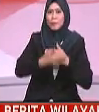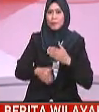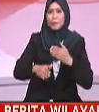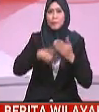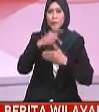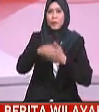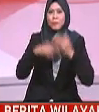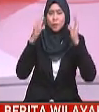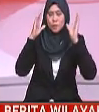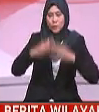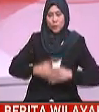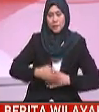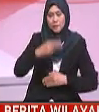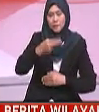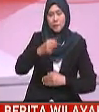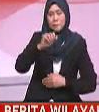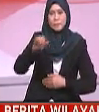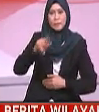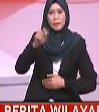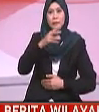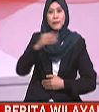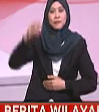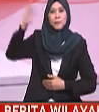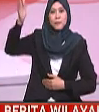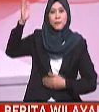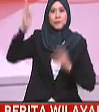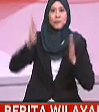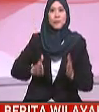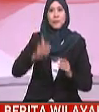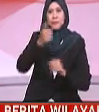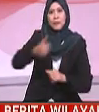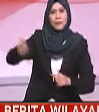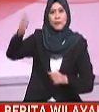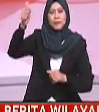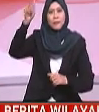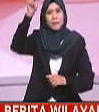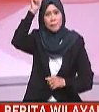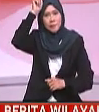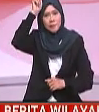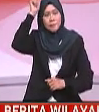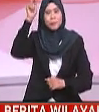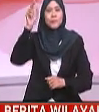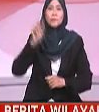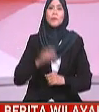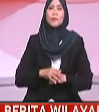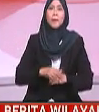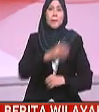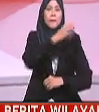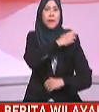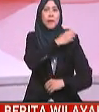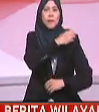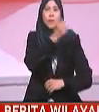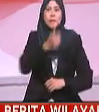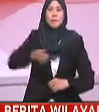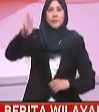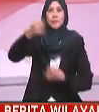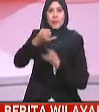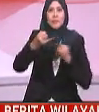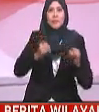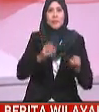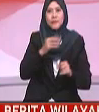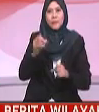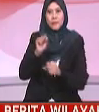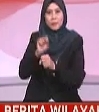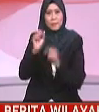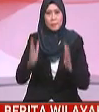program solat hajat dan tazkirah yang turut dihadiri pengarah RTM Kelantan Wan Azhan Wan Hamad, pegawai kanan jabatan serta kaki